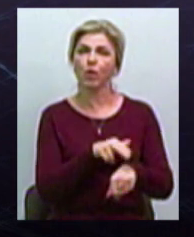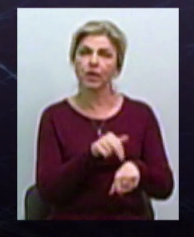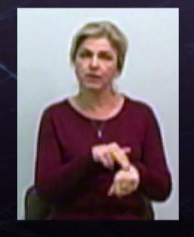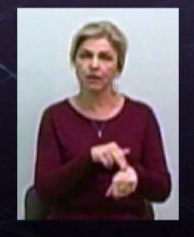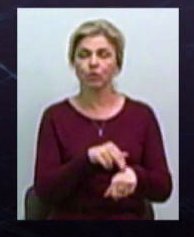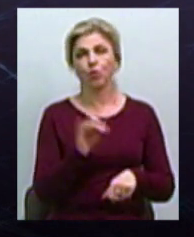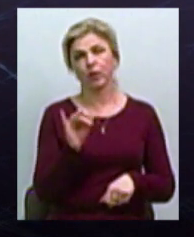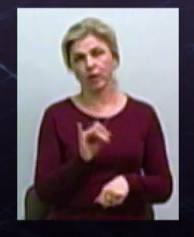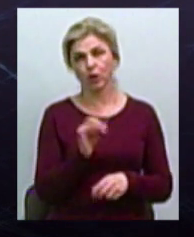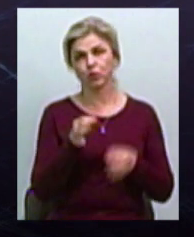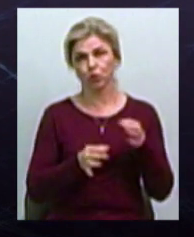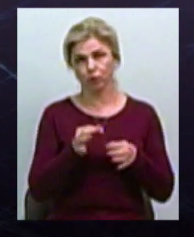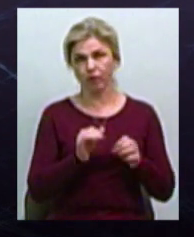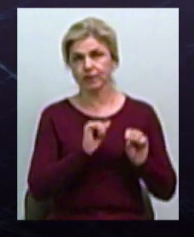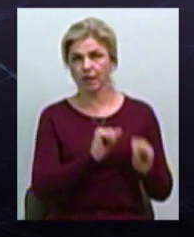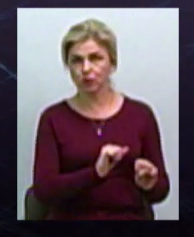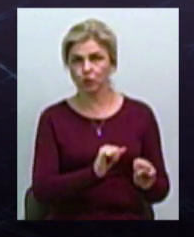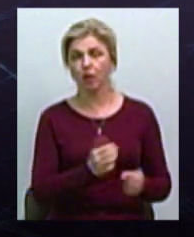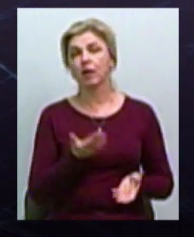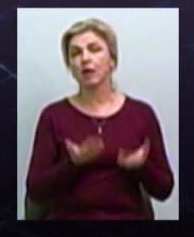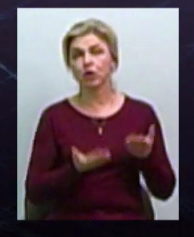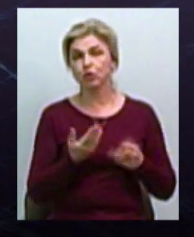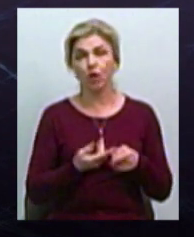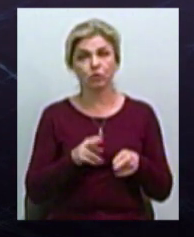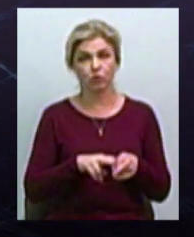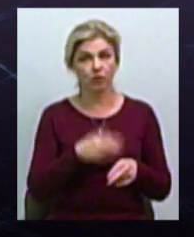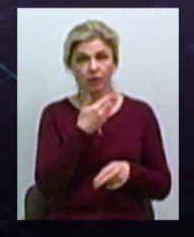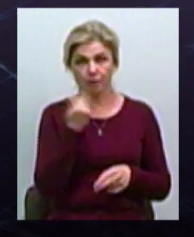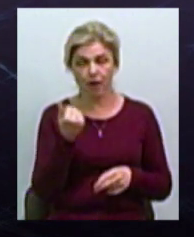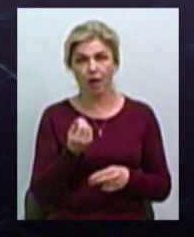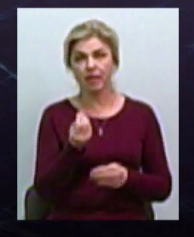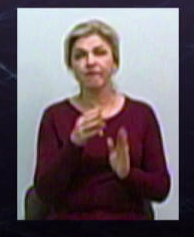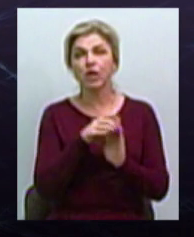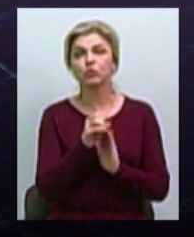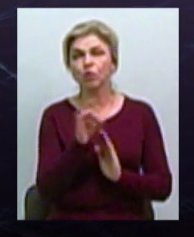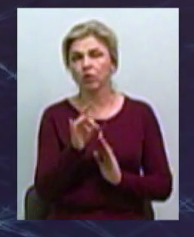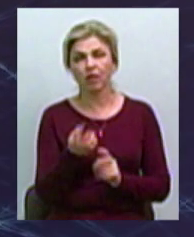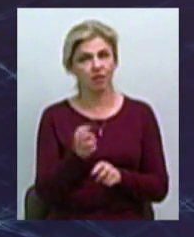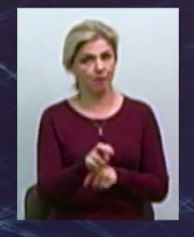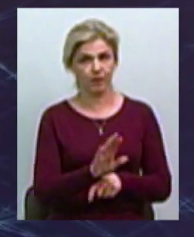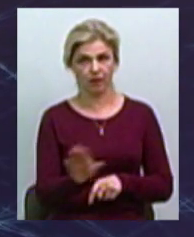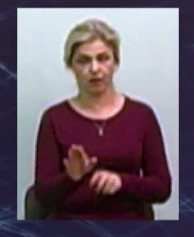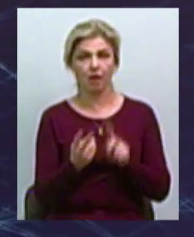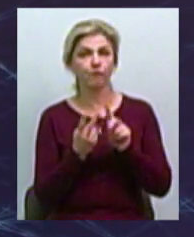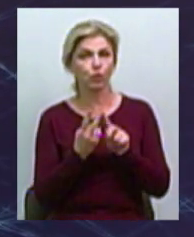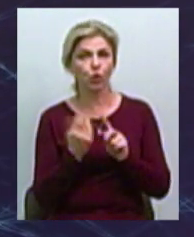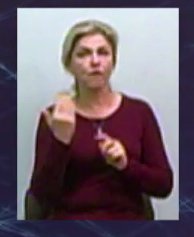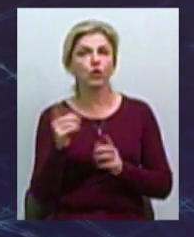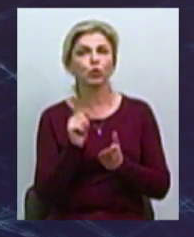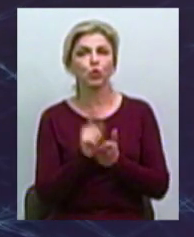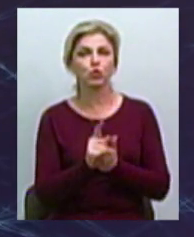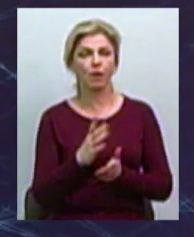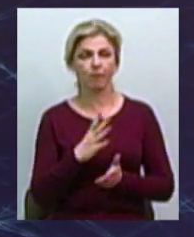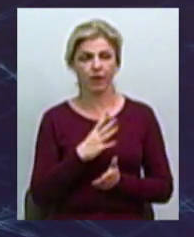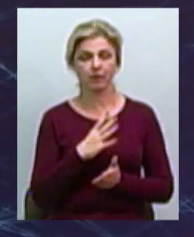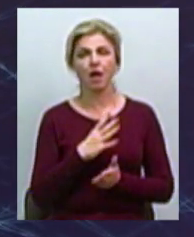та судового захисту. Якщо цього немає, то інвестор просто не прийде. Друге, він повинен мати можливість